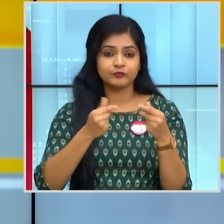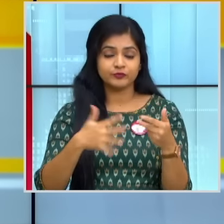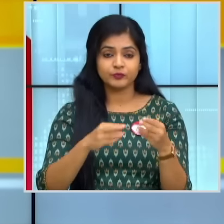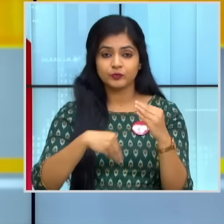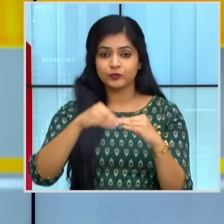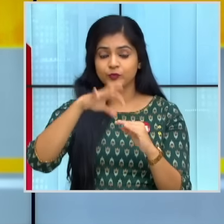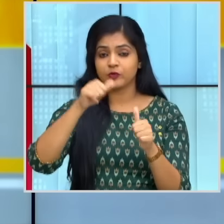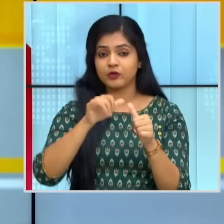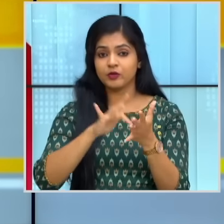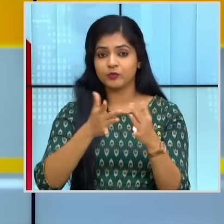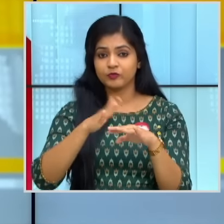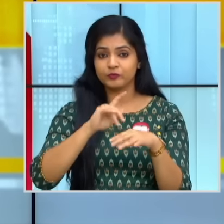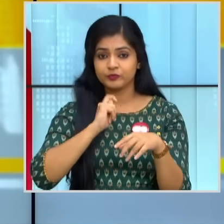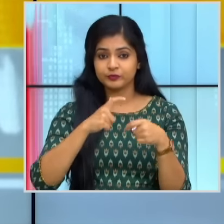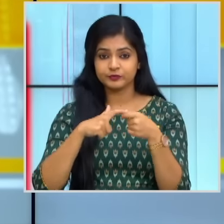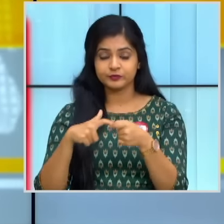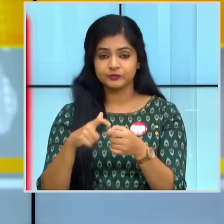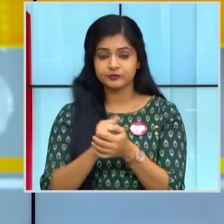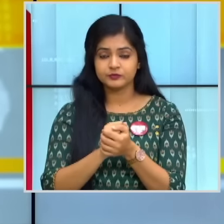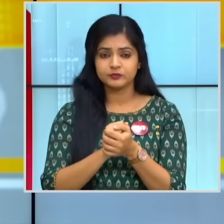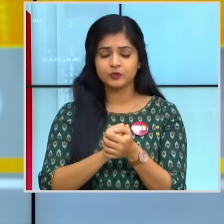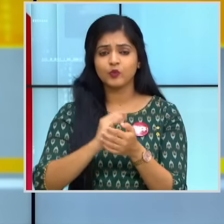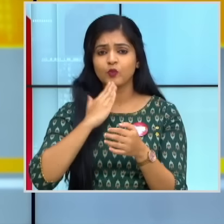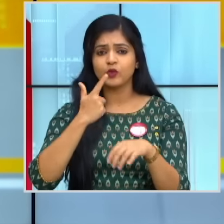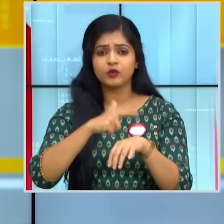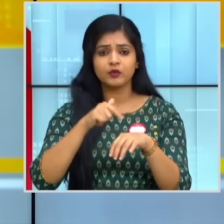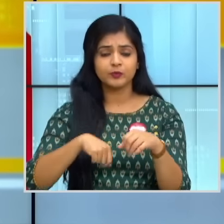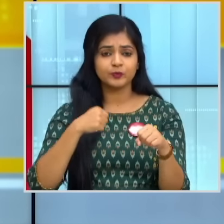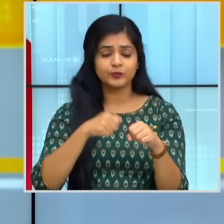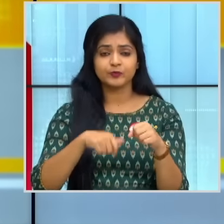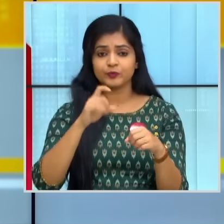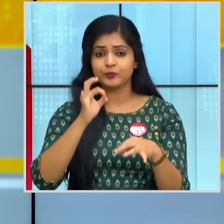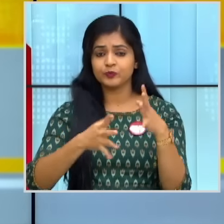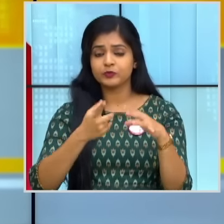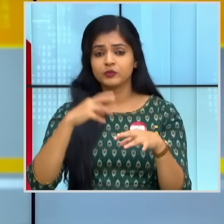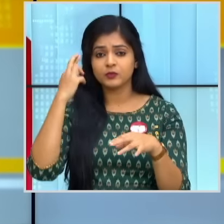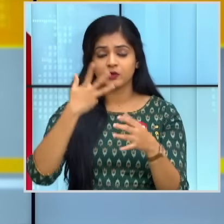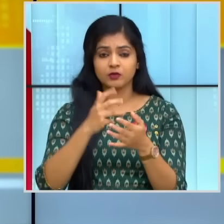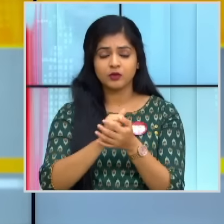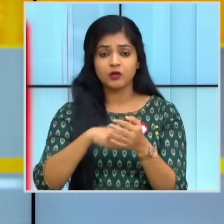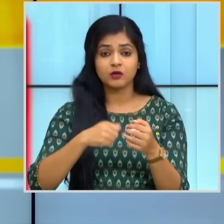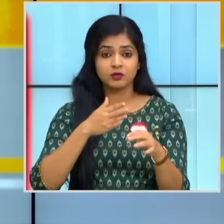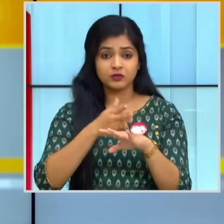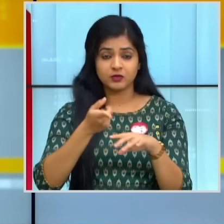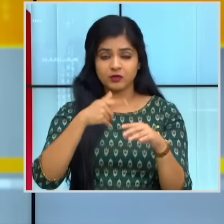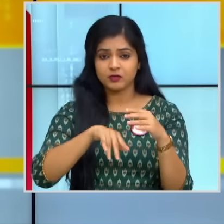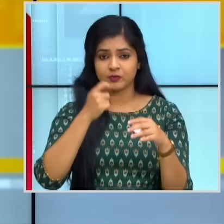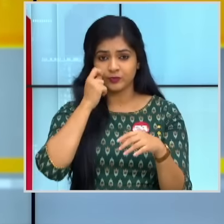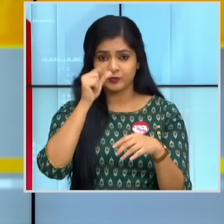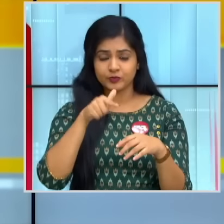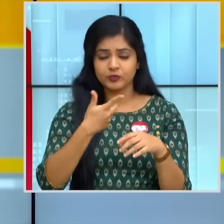ആലപ്പുഴയിൽ നിന്ന് ചേരുന്നു. മനീഷ്, എപ്പോഴായിരുന്നു ഈ അപകടം? അതിനു മുൻപ് ഈ അപകടത്തിൽ പെട്ടയാളുടെ പ്രതികരണത്തിലേക്ക്.